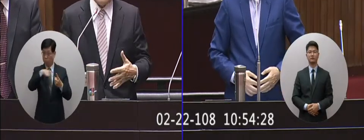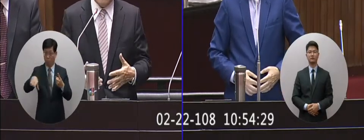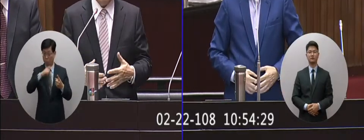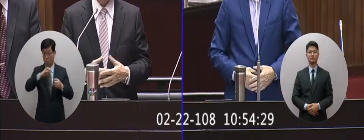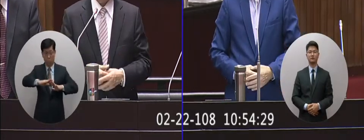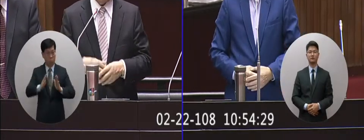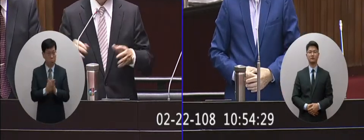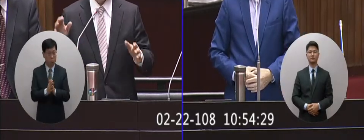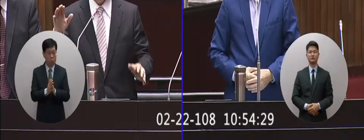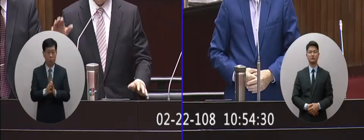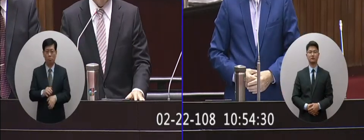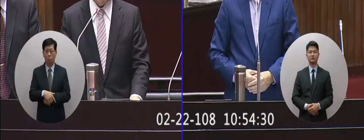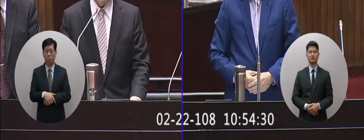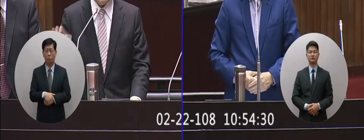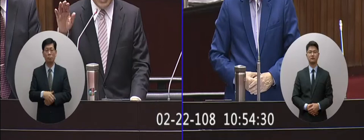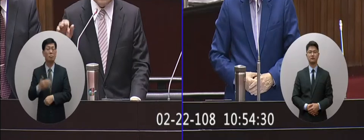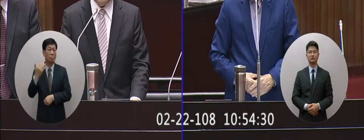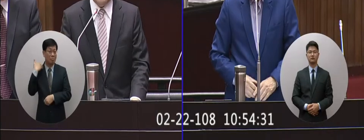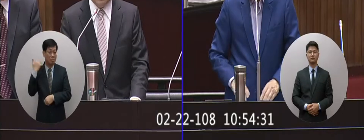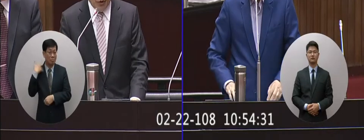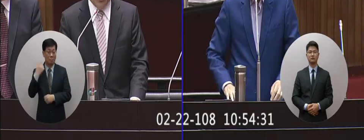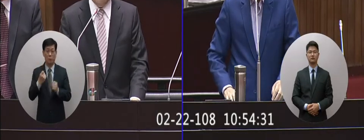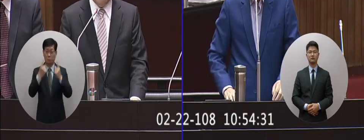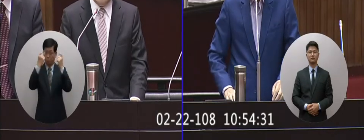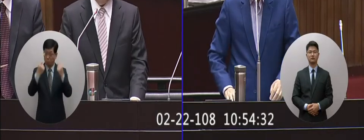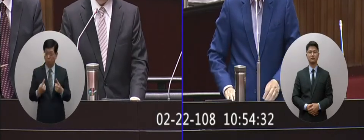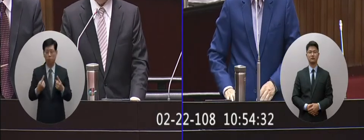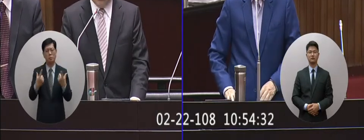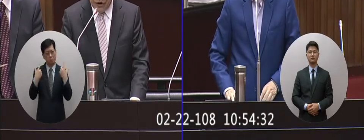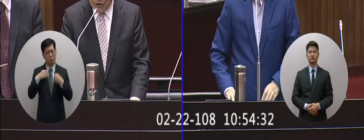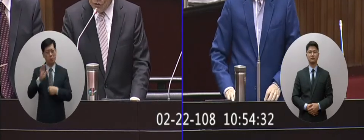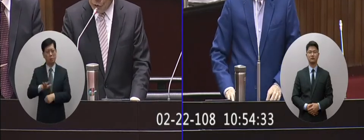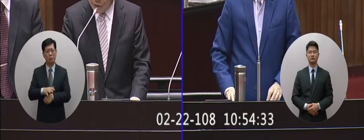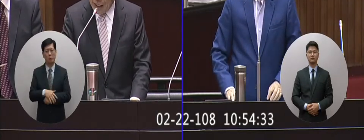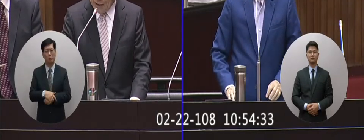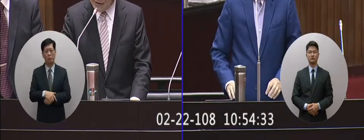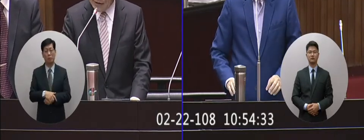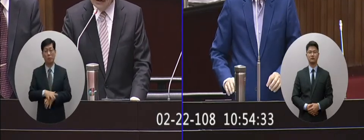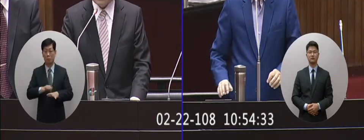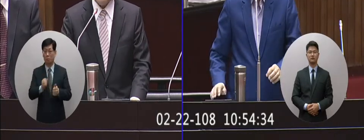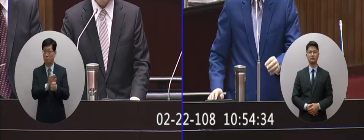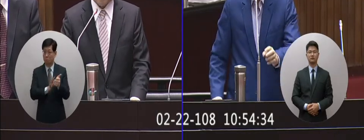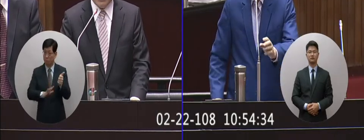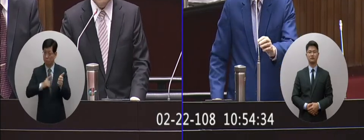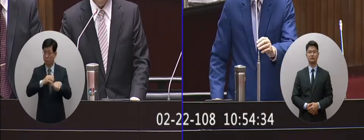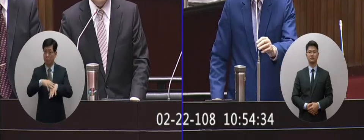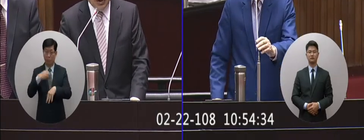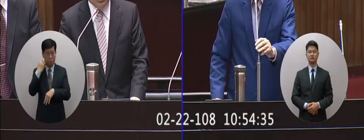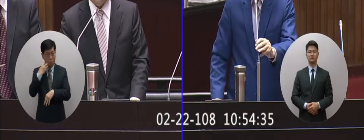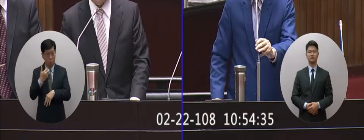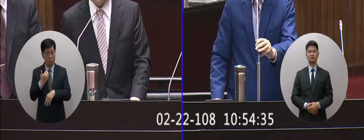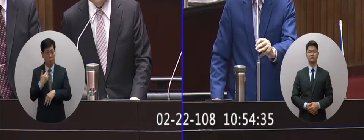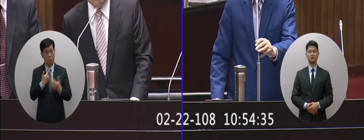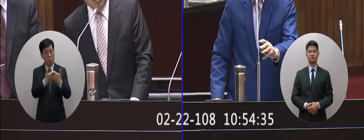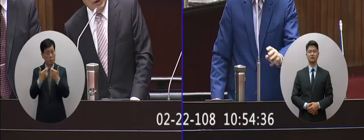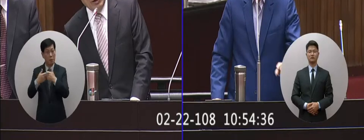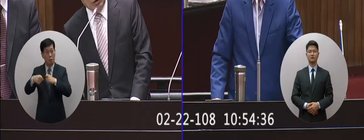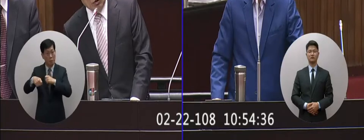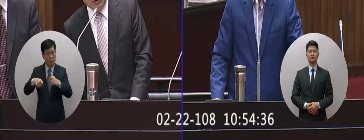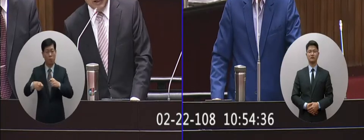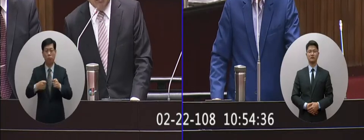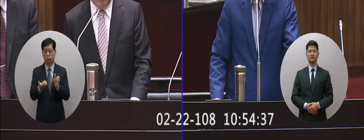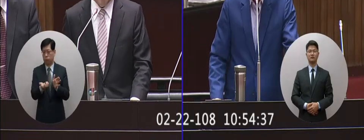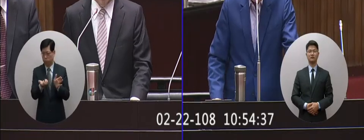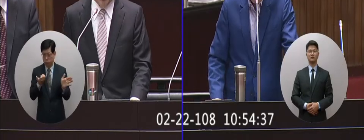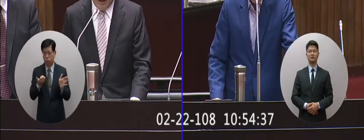那么马上？这因为过去涨跌都有了，所以所产生的相关因应措施，我们